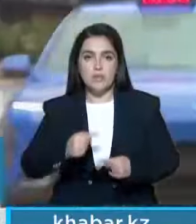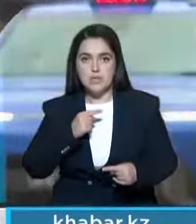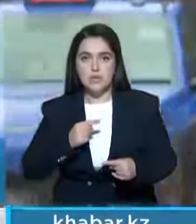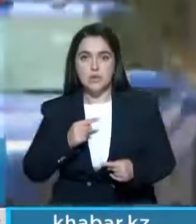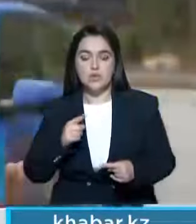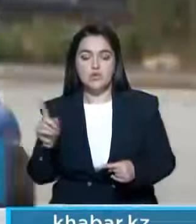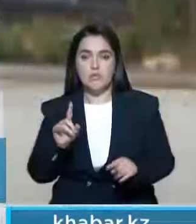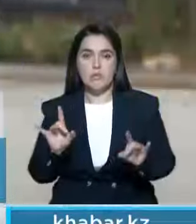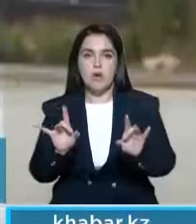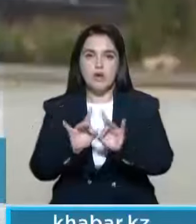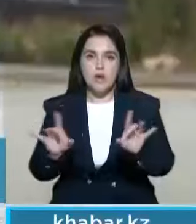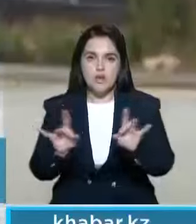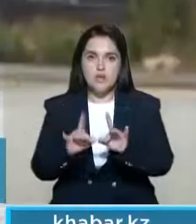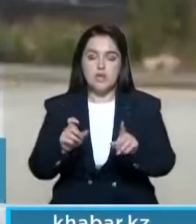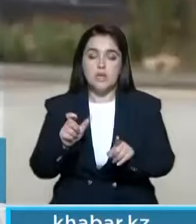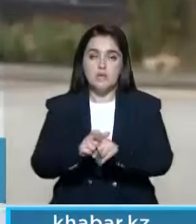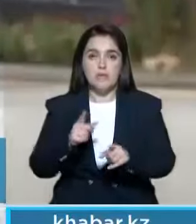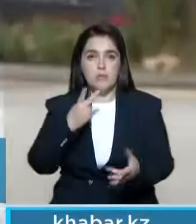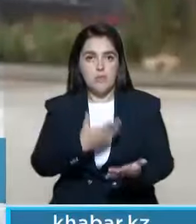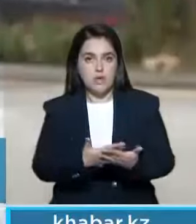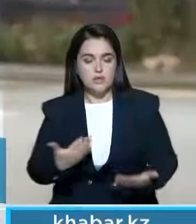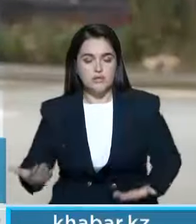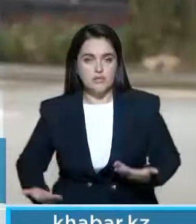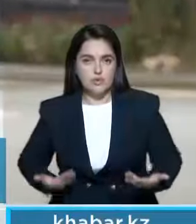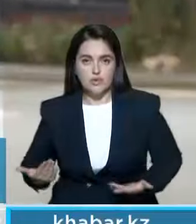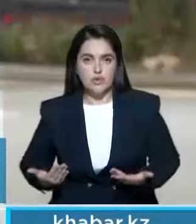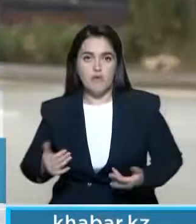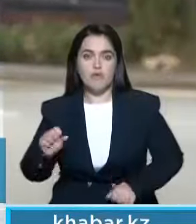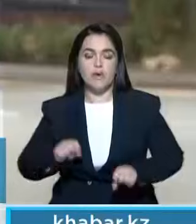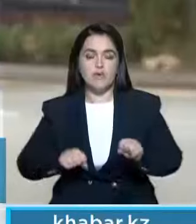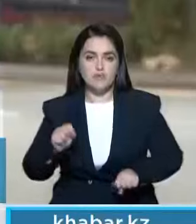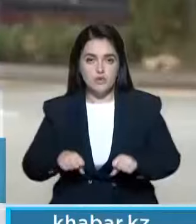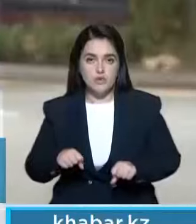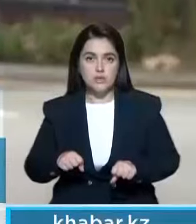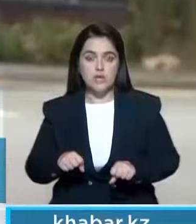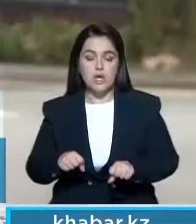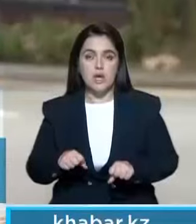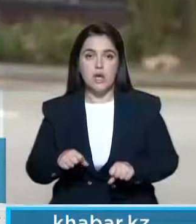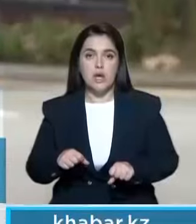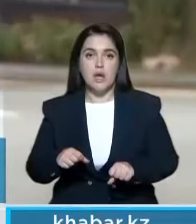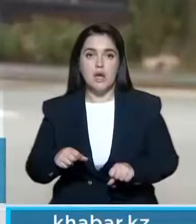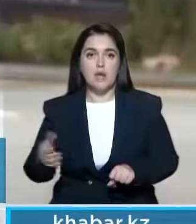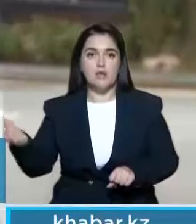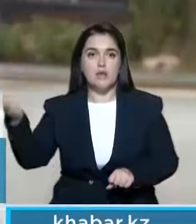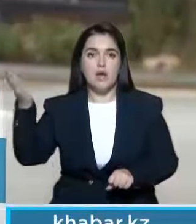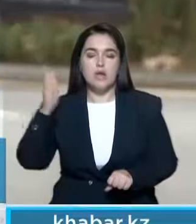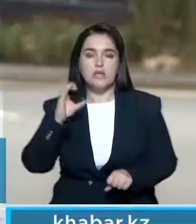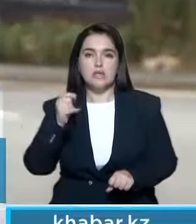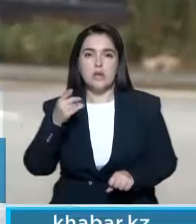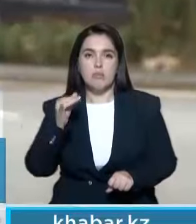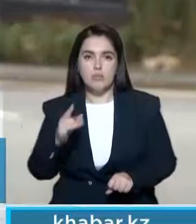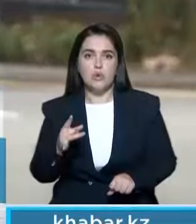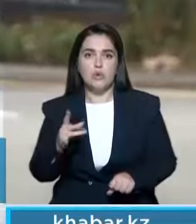просто рассказать на словах, но и показать воочию возможности. К тому же, как оказалось, далекий Сингапур не такой